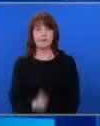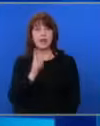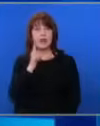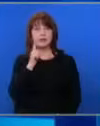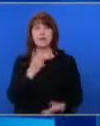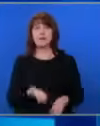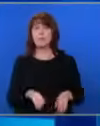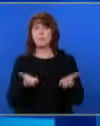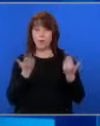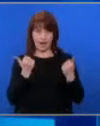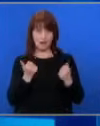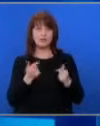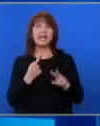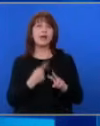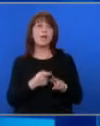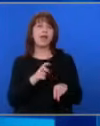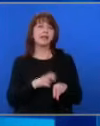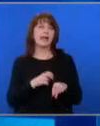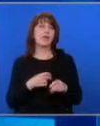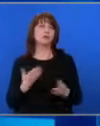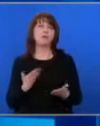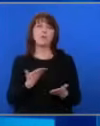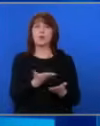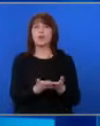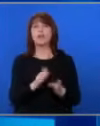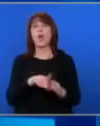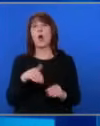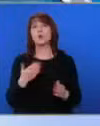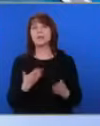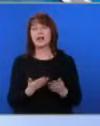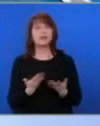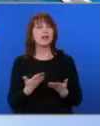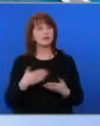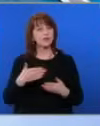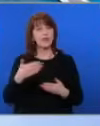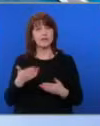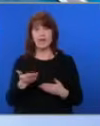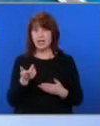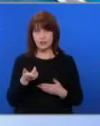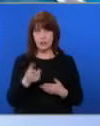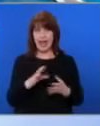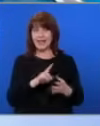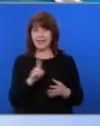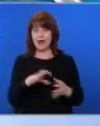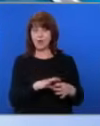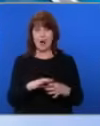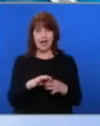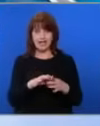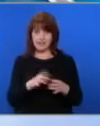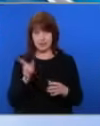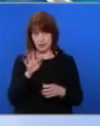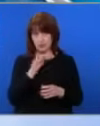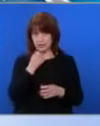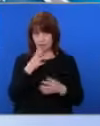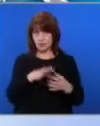Ден по-рано от очакваното, Николай Денков подаде оставка. И какво следва? И ще стане ли не коалицията коалиция, както предлагат